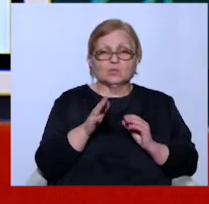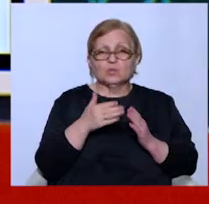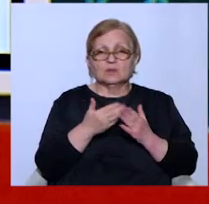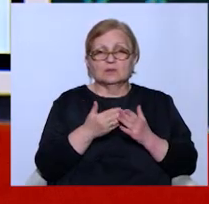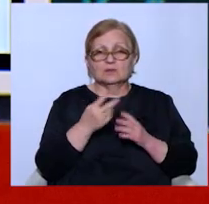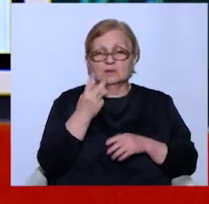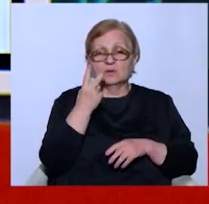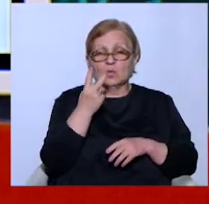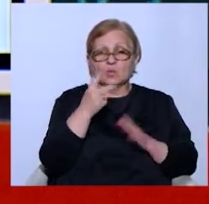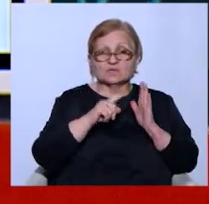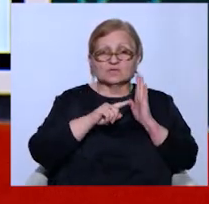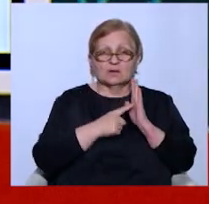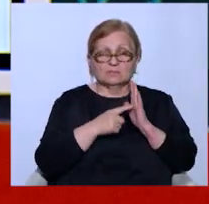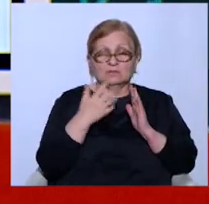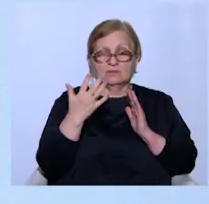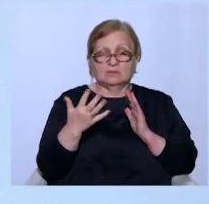როგორც 2ჯერ